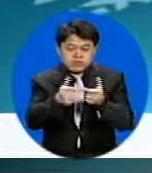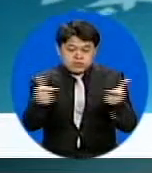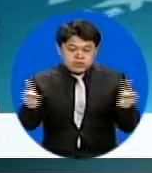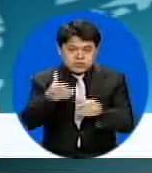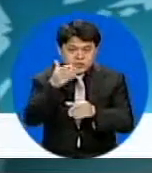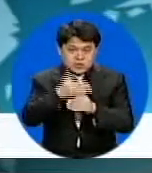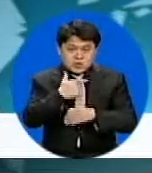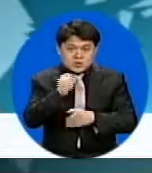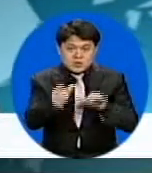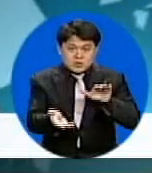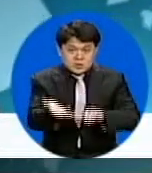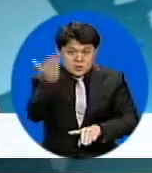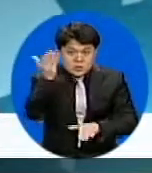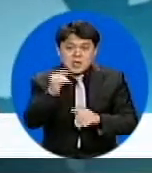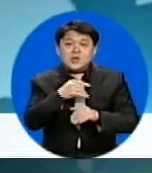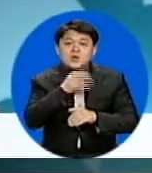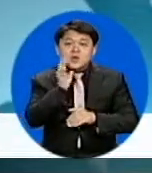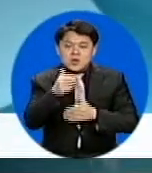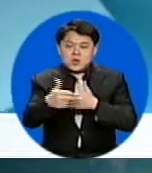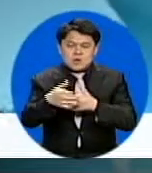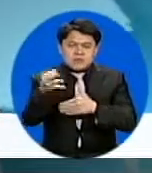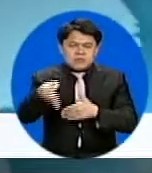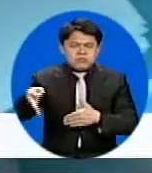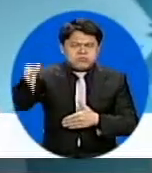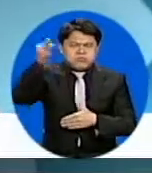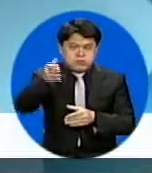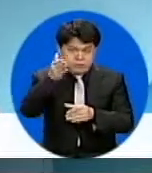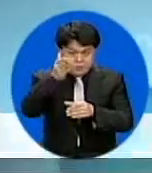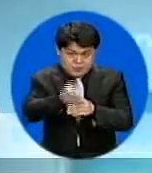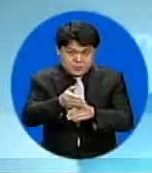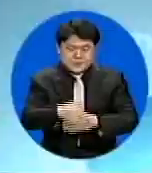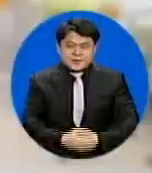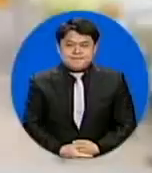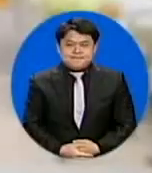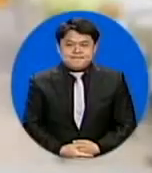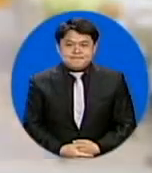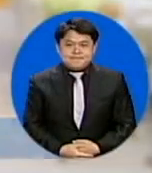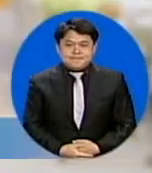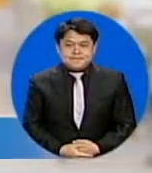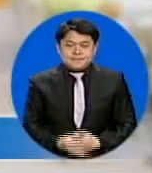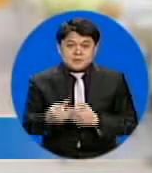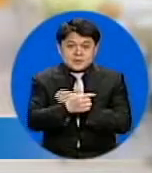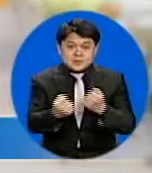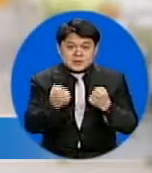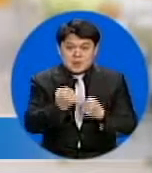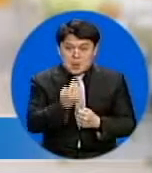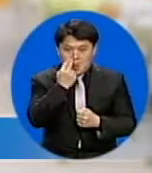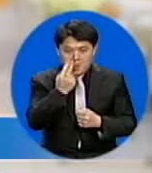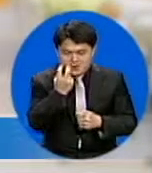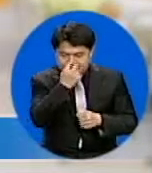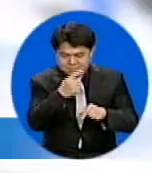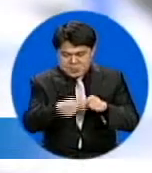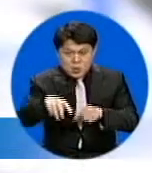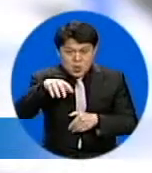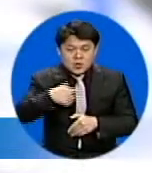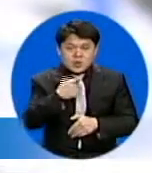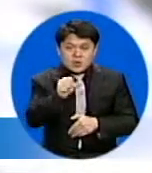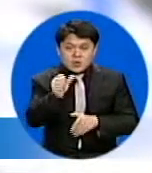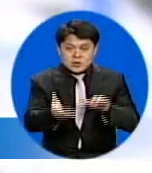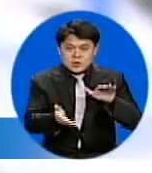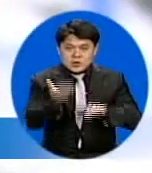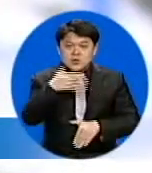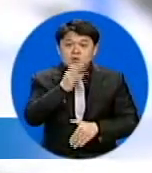65세 이상 노인 의료비가 하늘 높은 줄 모르고 치솟고 있다고 합니다. 건강보험 심사평가는 65세 이상 노인의